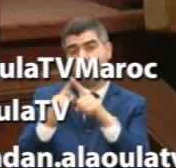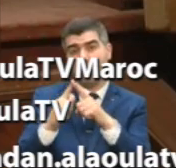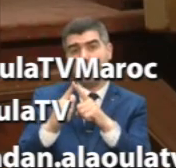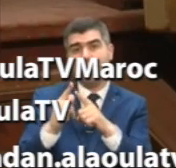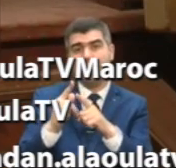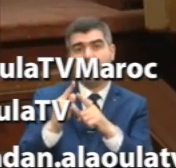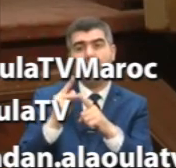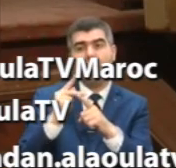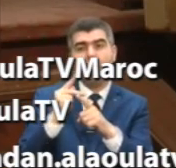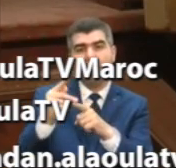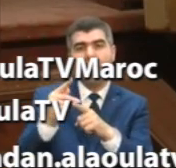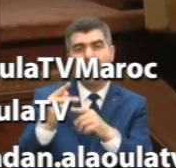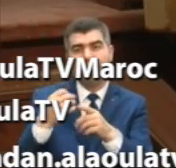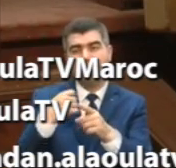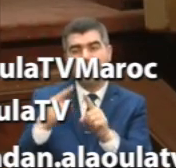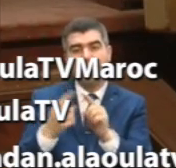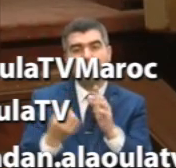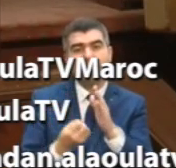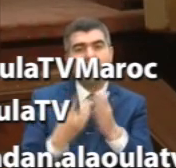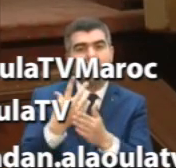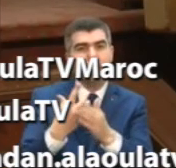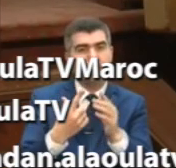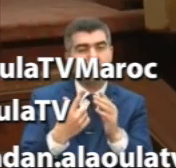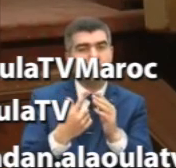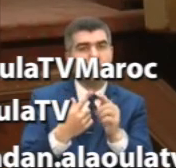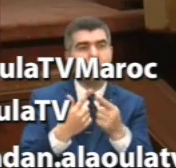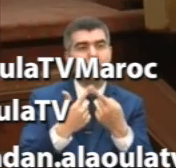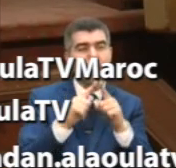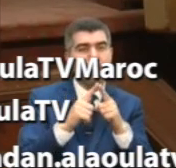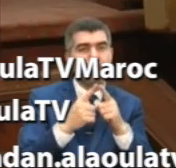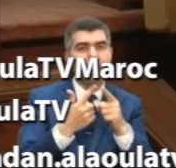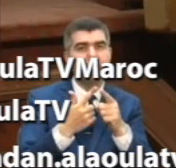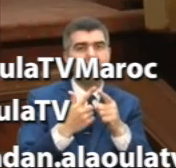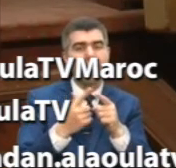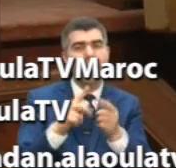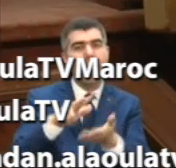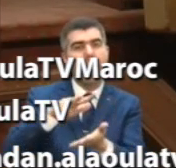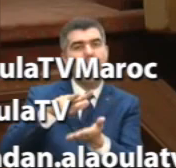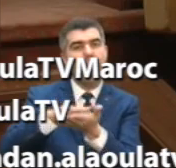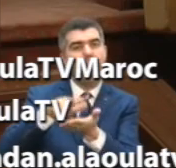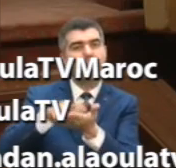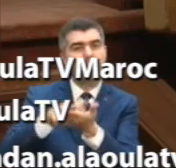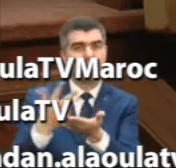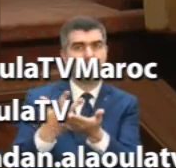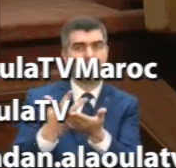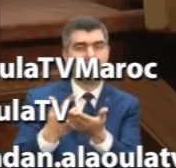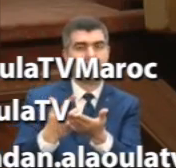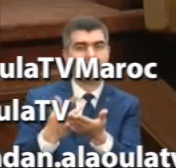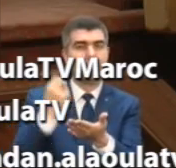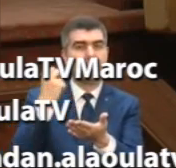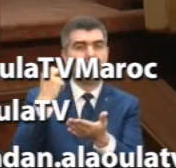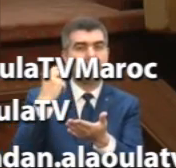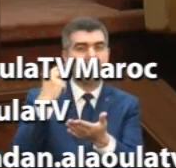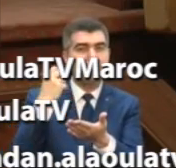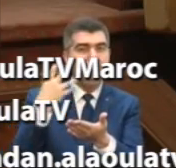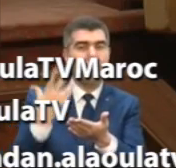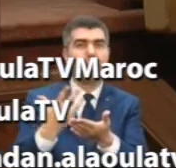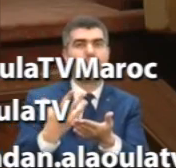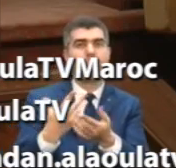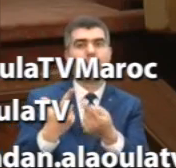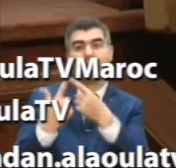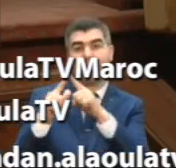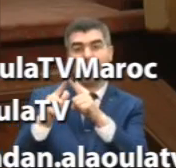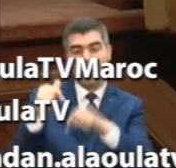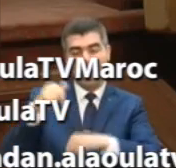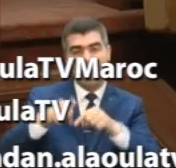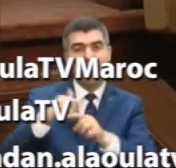كذلك يعني كاين مناطق أخرى كمدينة العرائش، تمارا، يعني كاين هناك مدن اخرى